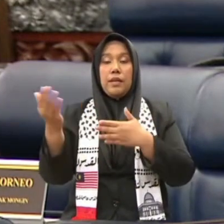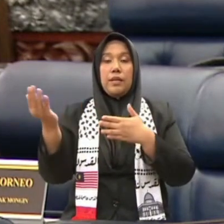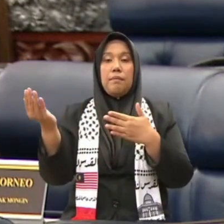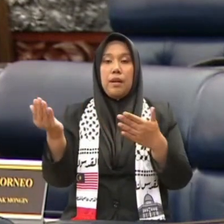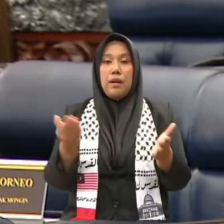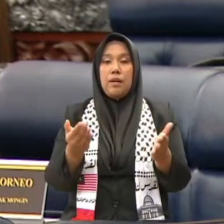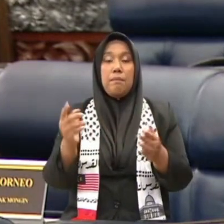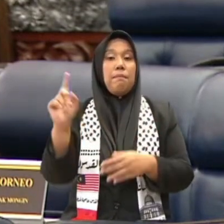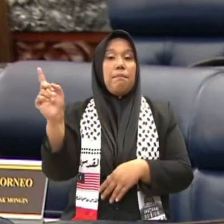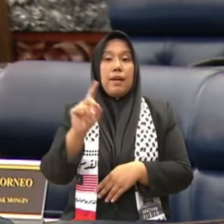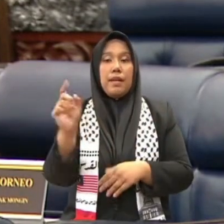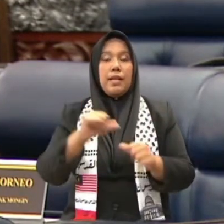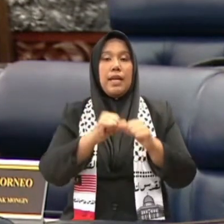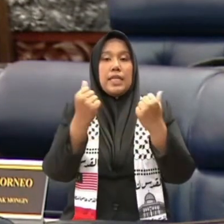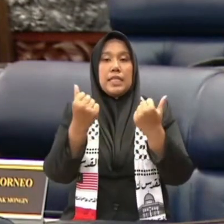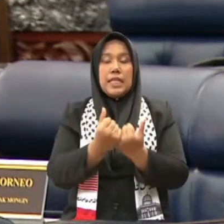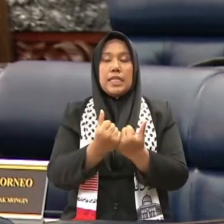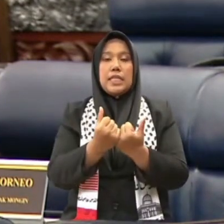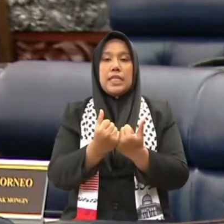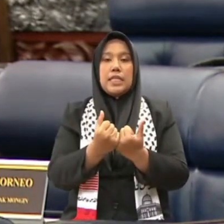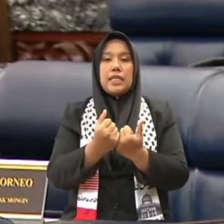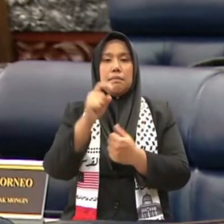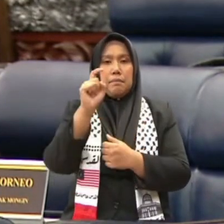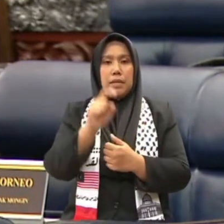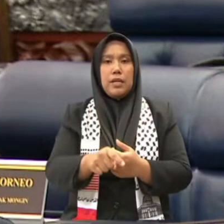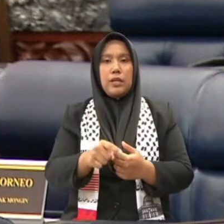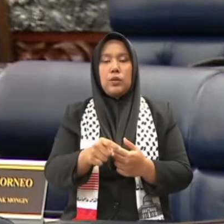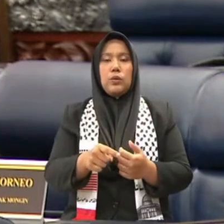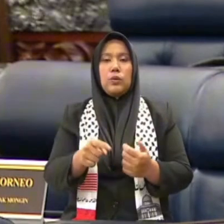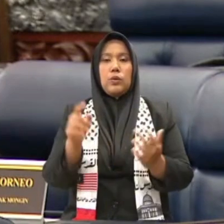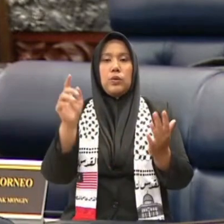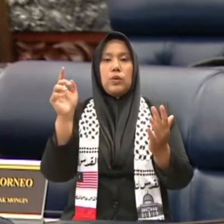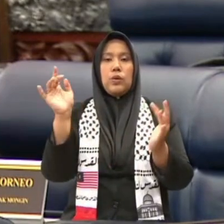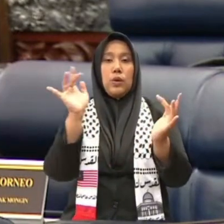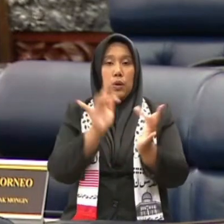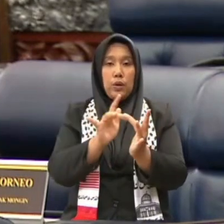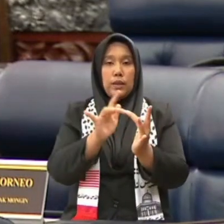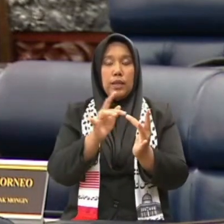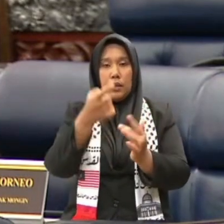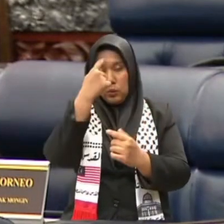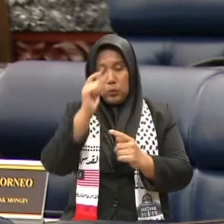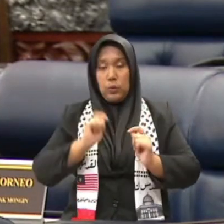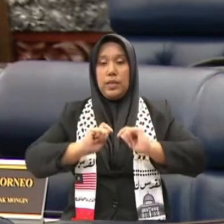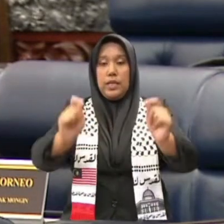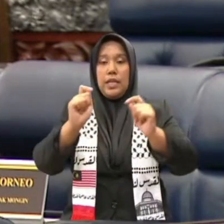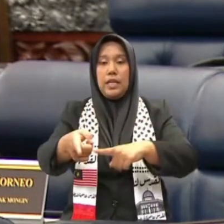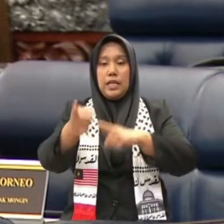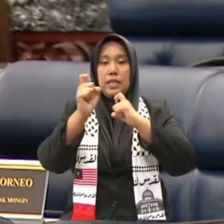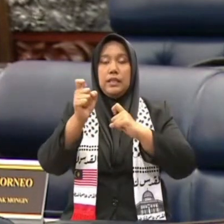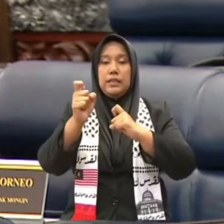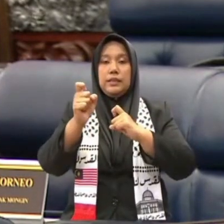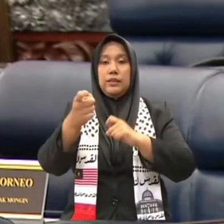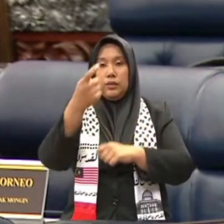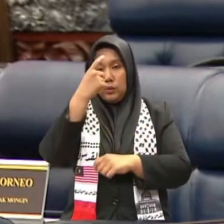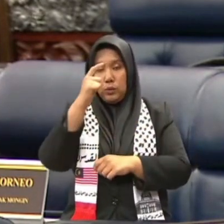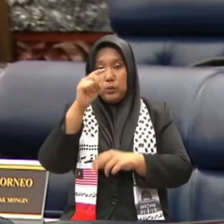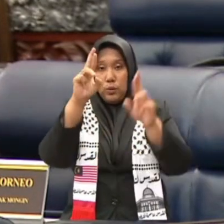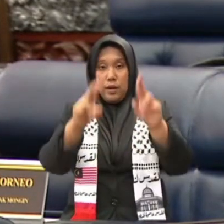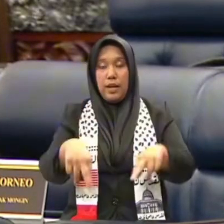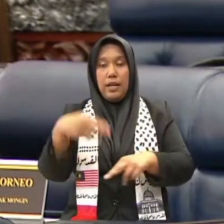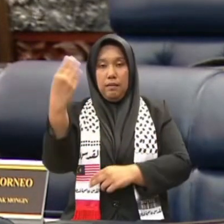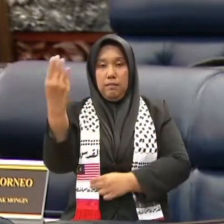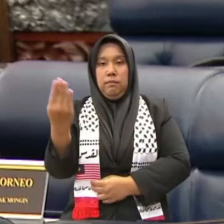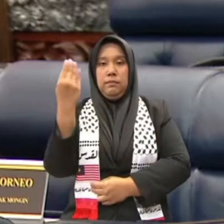agensi yang perlu kita hubungi untuk tindakan segera? Dan bagi rakyat biasa, susah